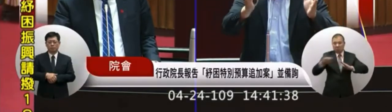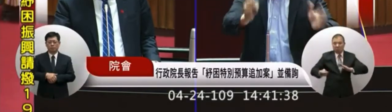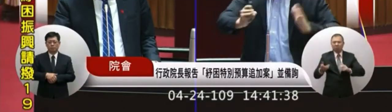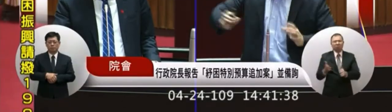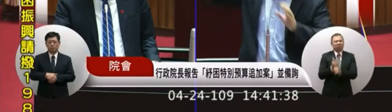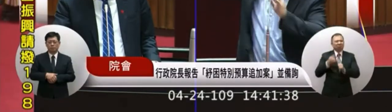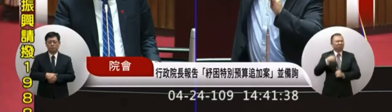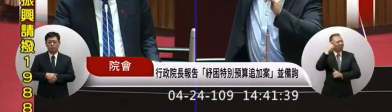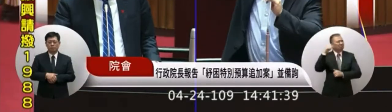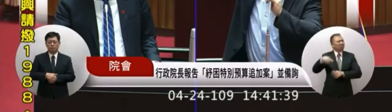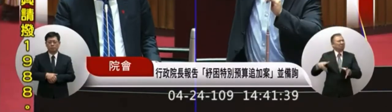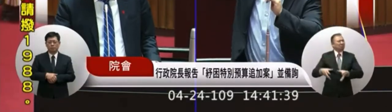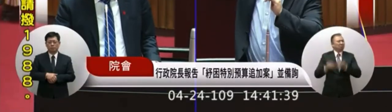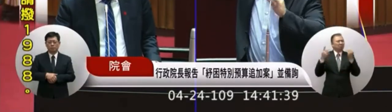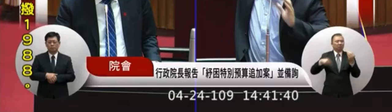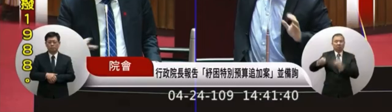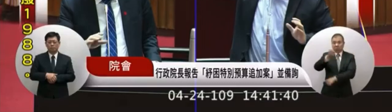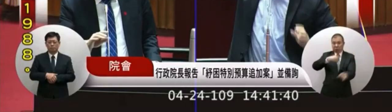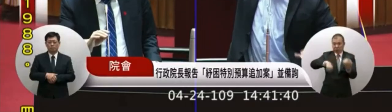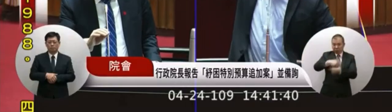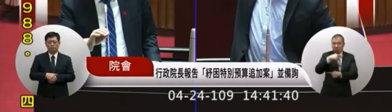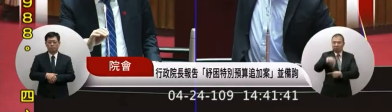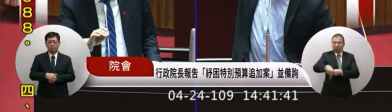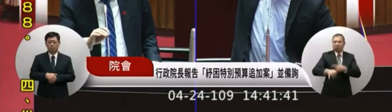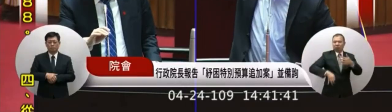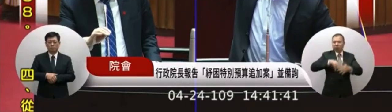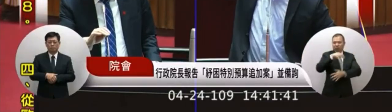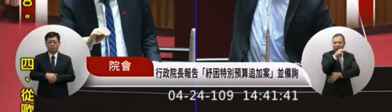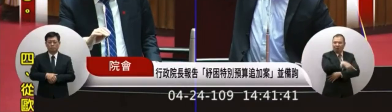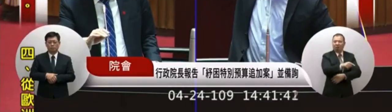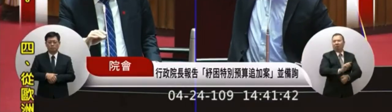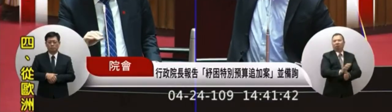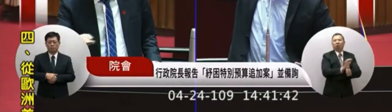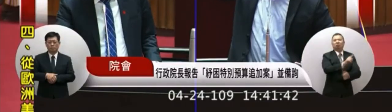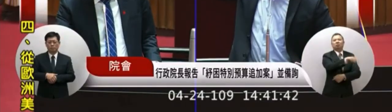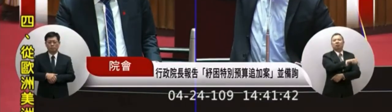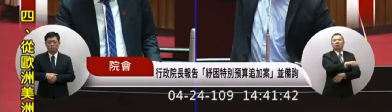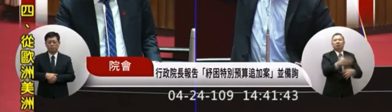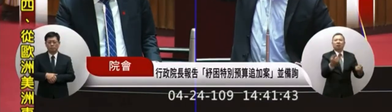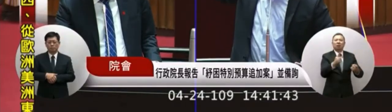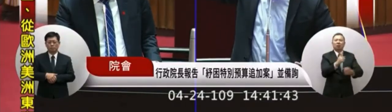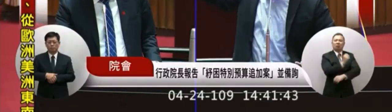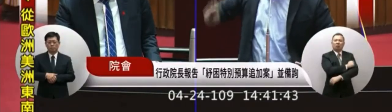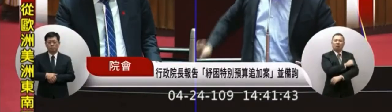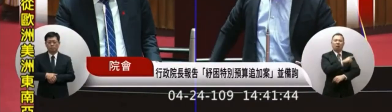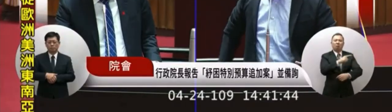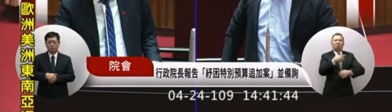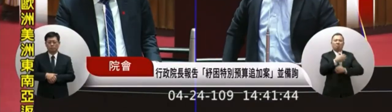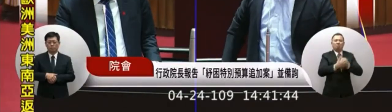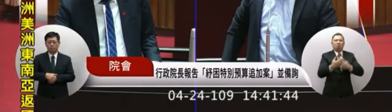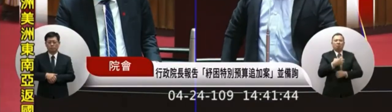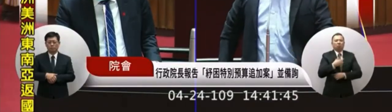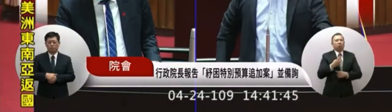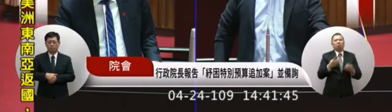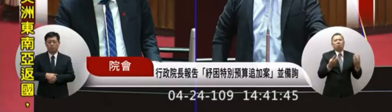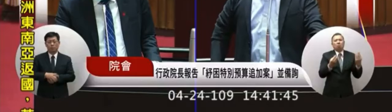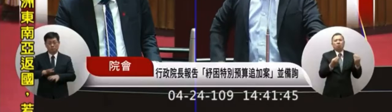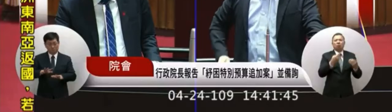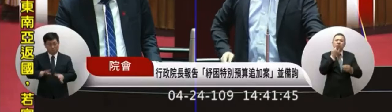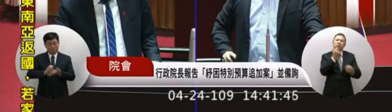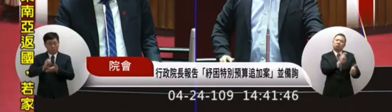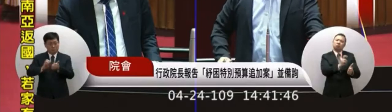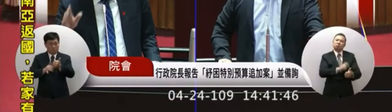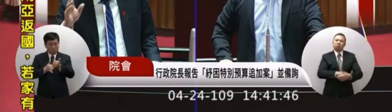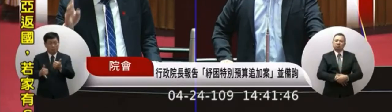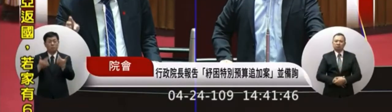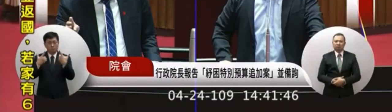倒不如把这一百提来用者，用者的话，对咱或者上基层吼，无劳保的劳工，一个较好的照顾啦。 我甲